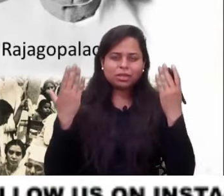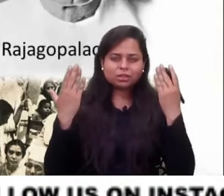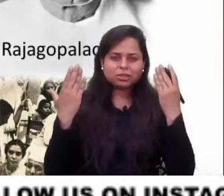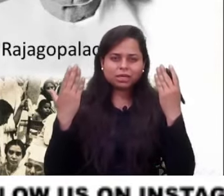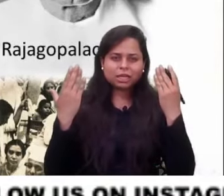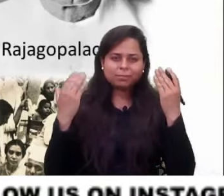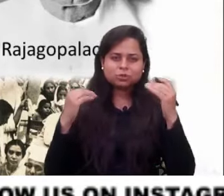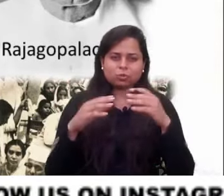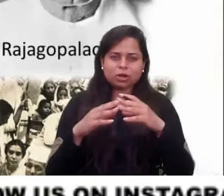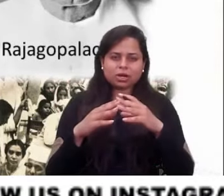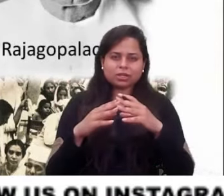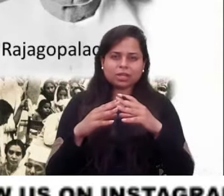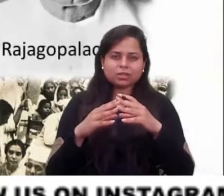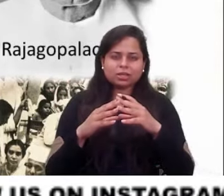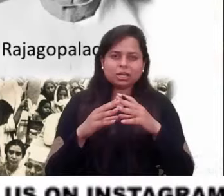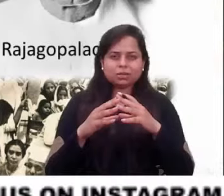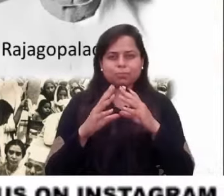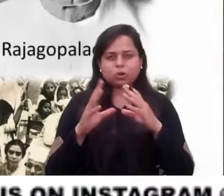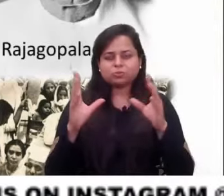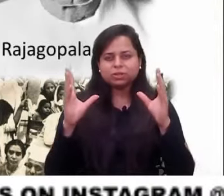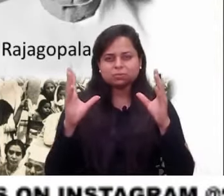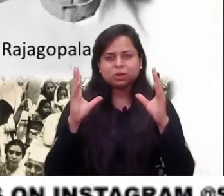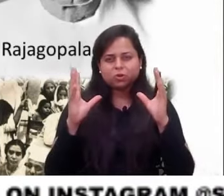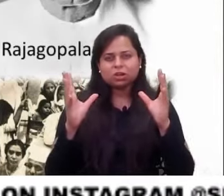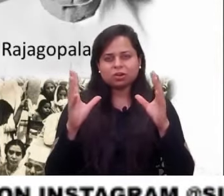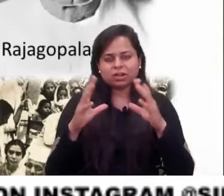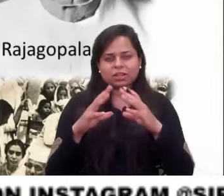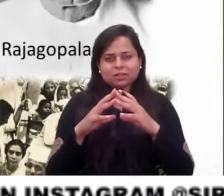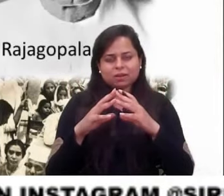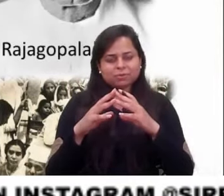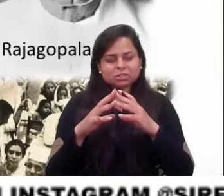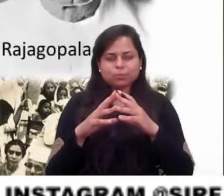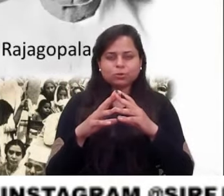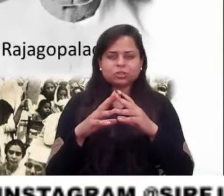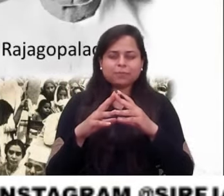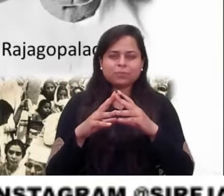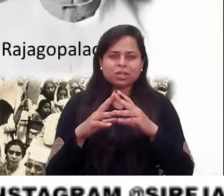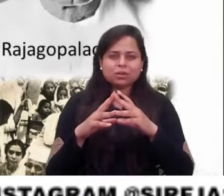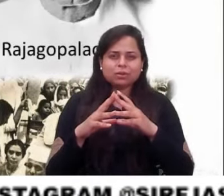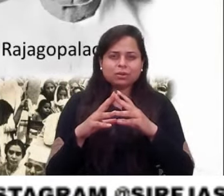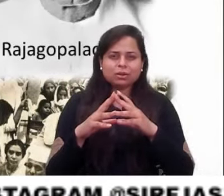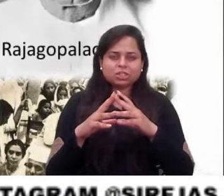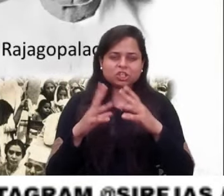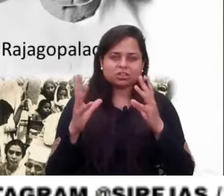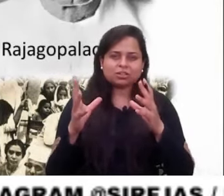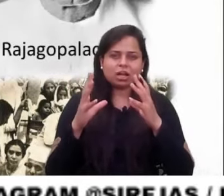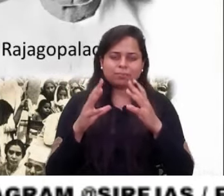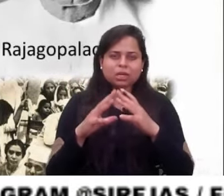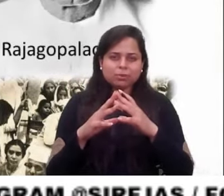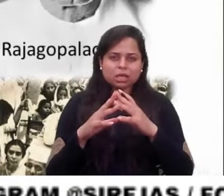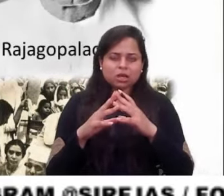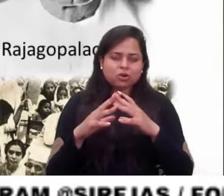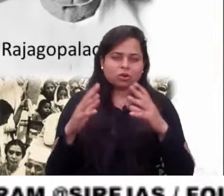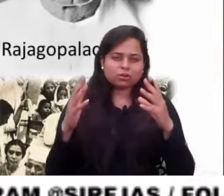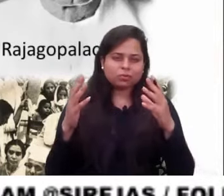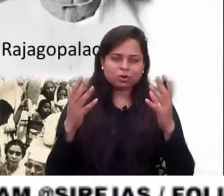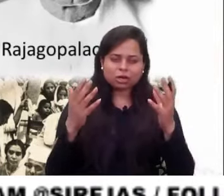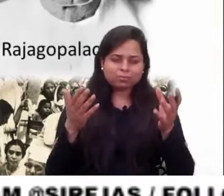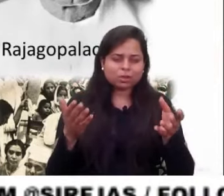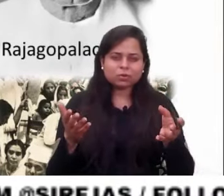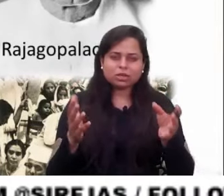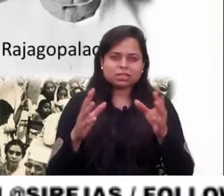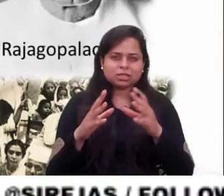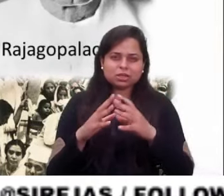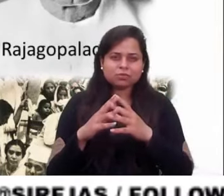एक तरफ 11 टाइम पर जो हुआ तय एकदम प्रॉस्परस बंगाल हुआ करता था वहां पर सब कुछ स्टार्स शिक्षक तथा अपने और